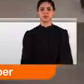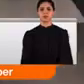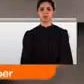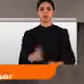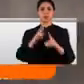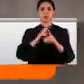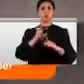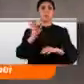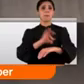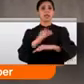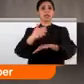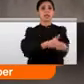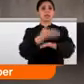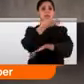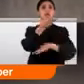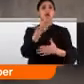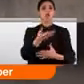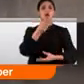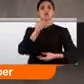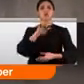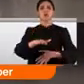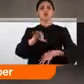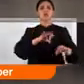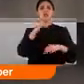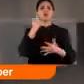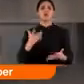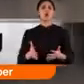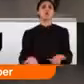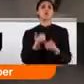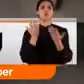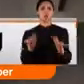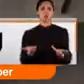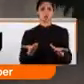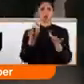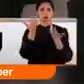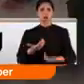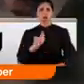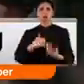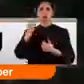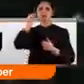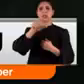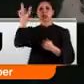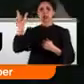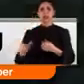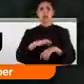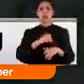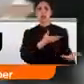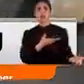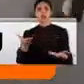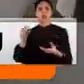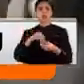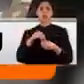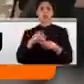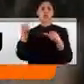Polisler hemen yardıma koştu ama çocuk tüm müdahaleye rağmen hayatını kaybetti. Ağır yaralanan saldırgan da kaldırıldığı hastanede